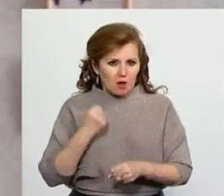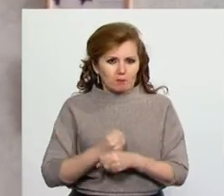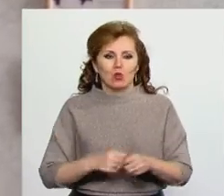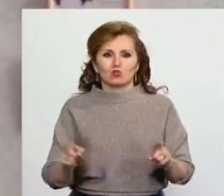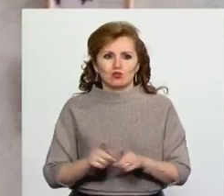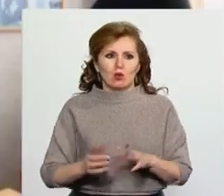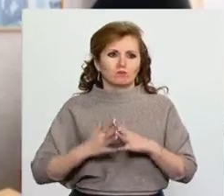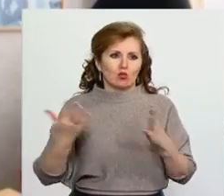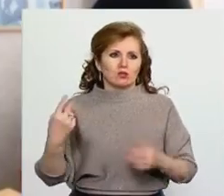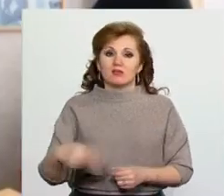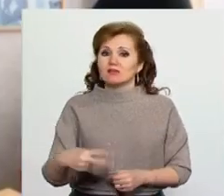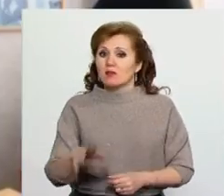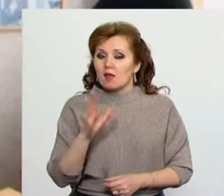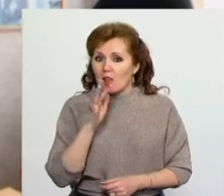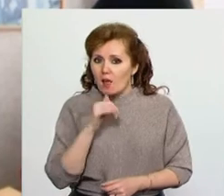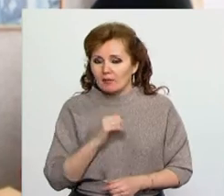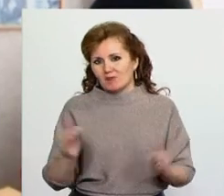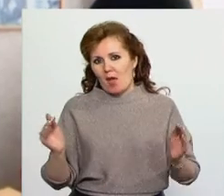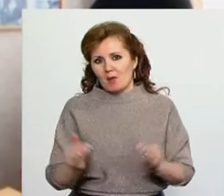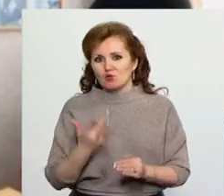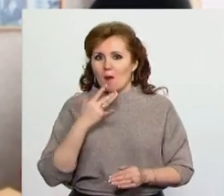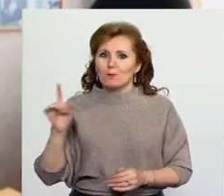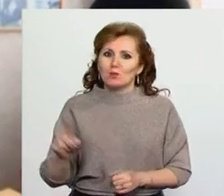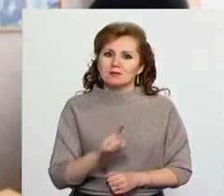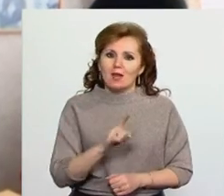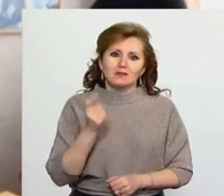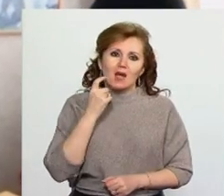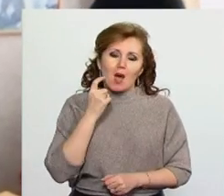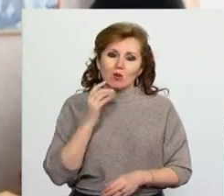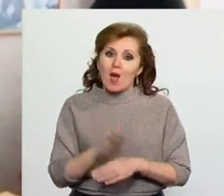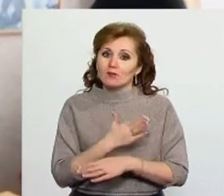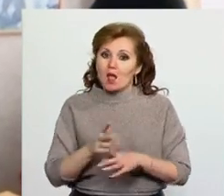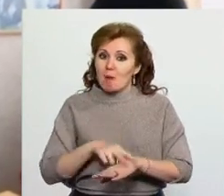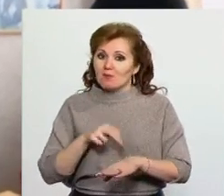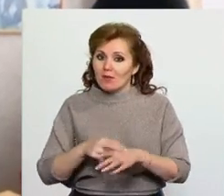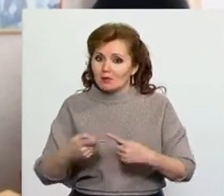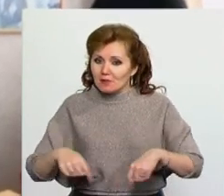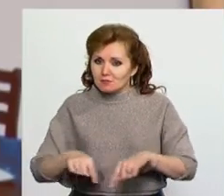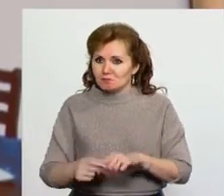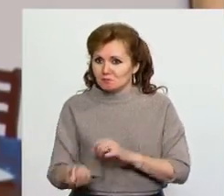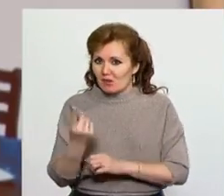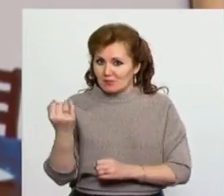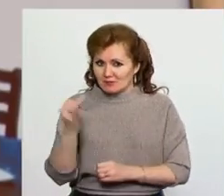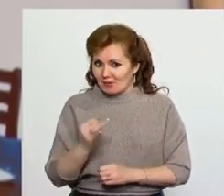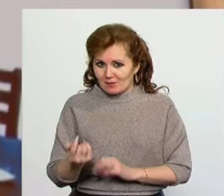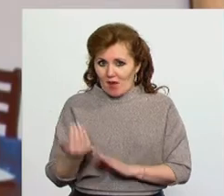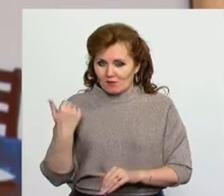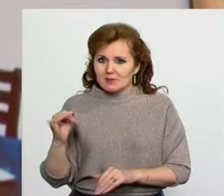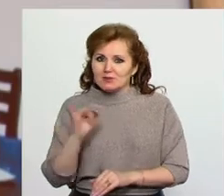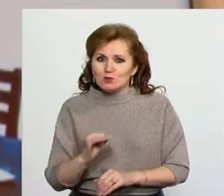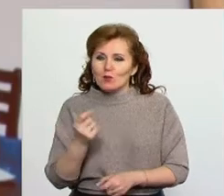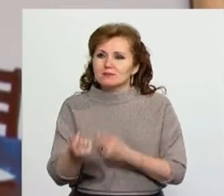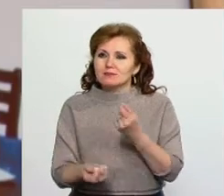более 20 лет. Небольшой музей Сарапульского отдела МВД появился недавно. Историю здесь собирают по крупицам. Вот,